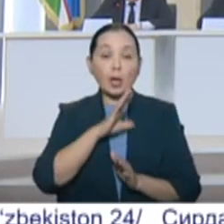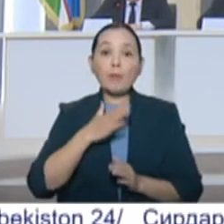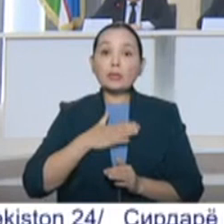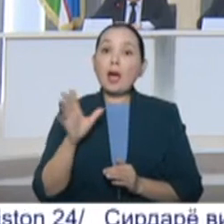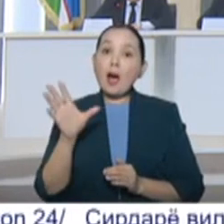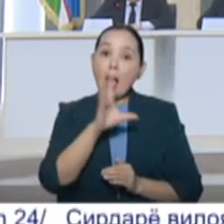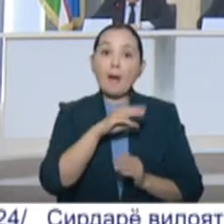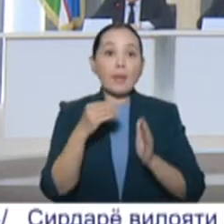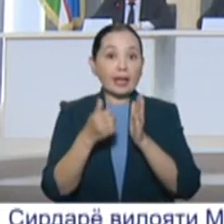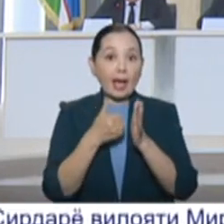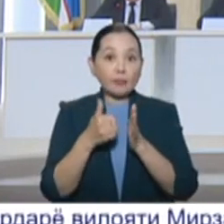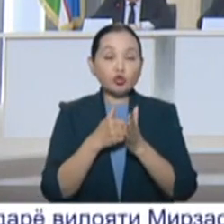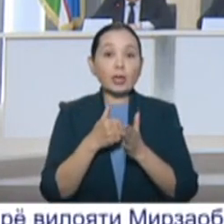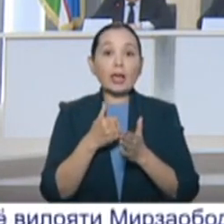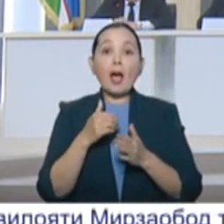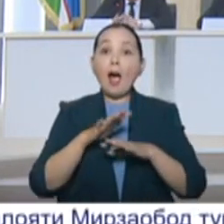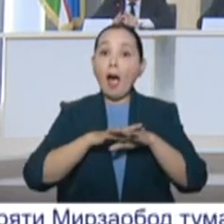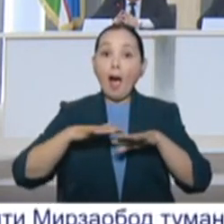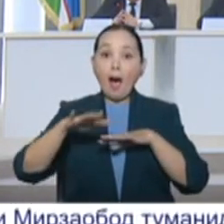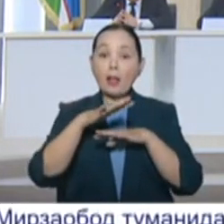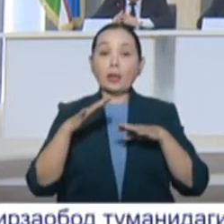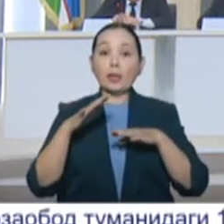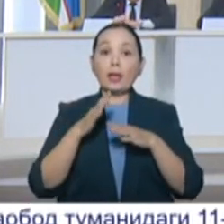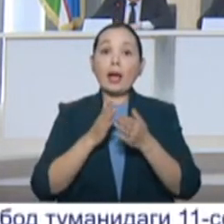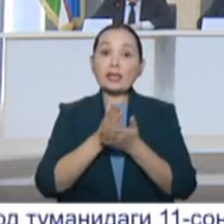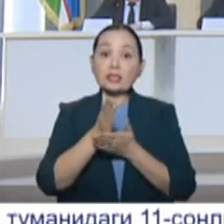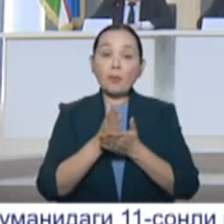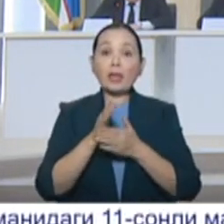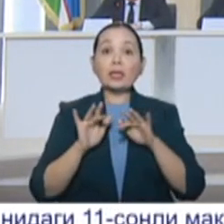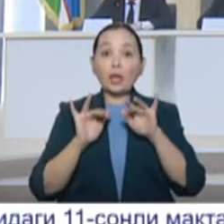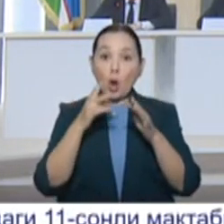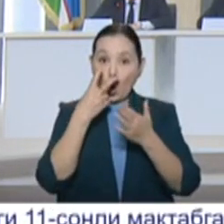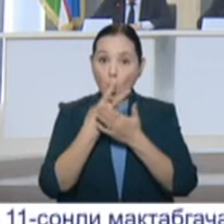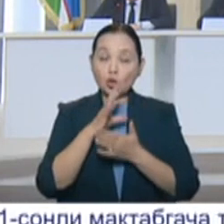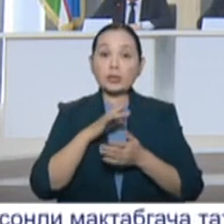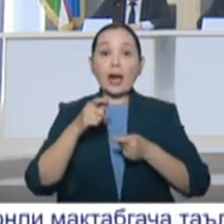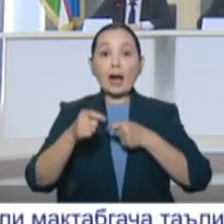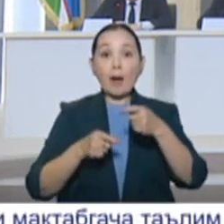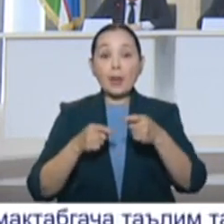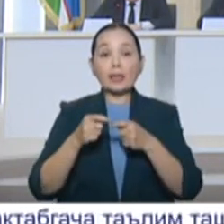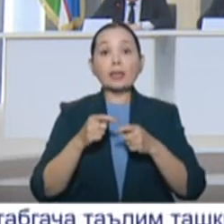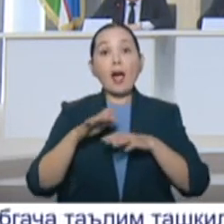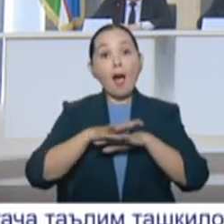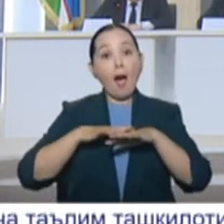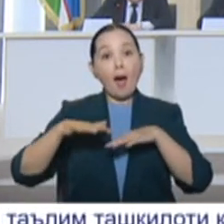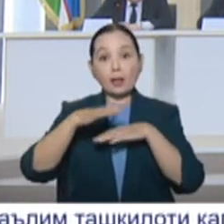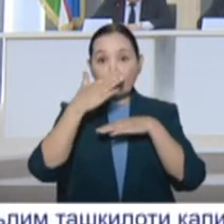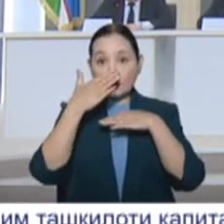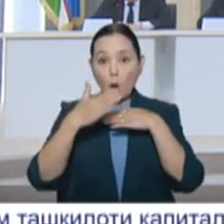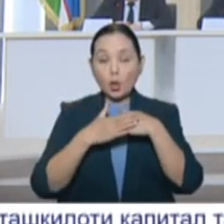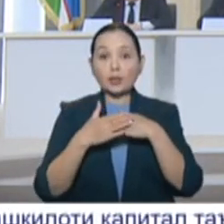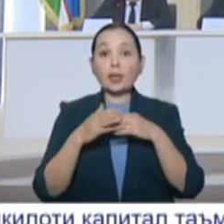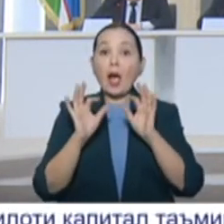hamma kamchiligimizni mana shu xalq bilan ro'paro xizmatimiz kelishdan ko'rsatdi ham rahbariyatda, ham xalqimiz oldiga